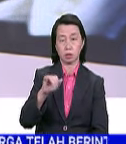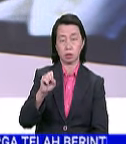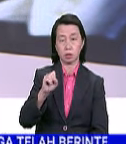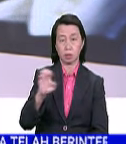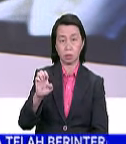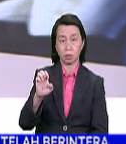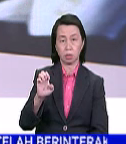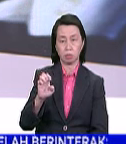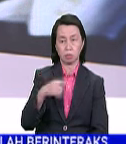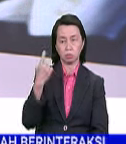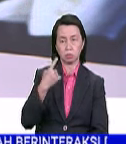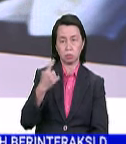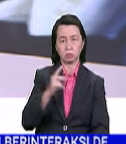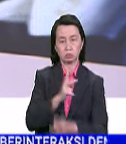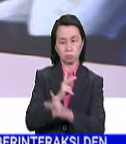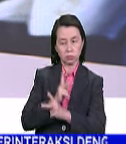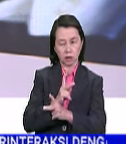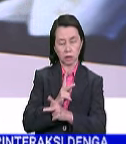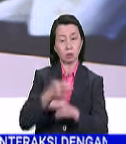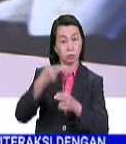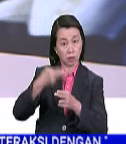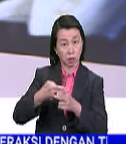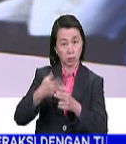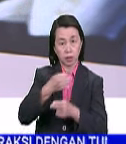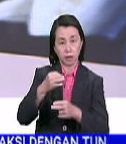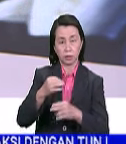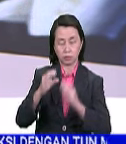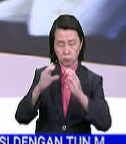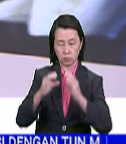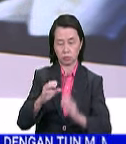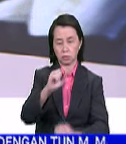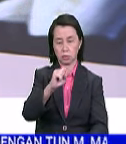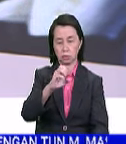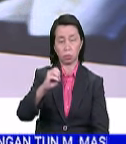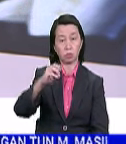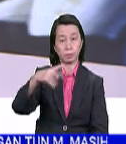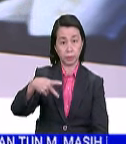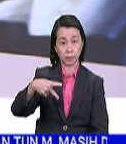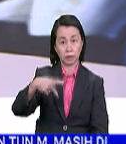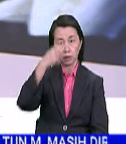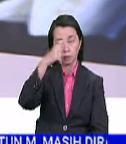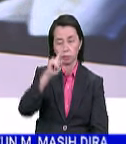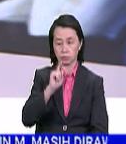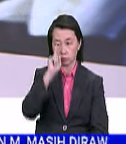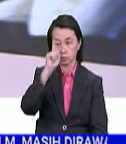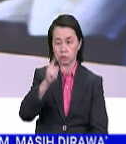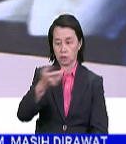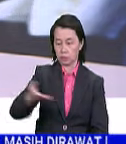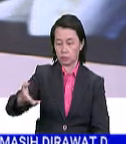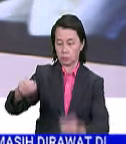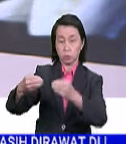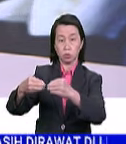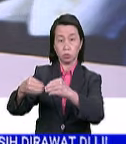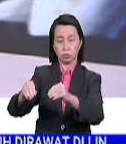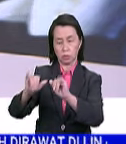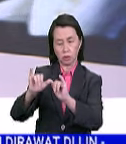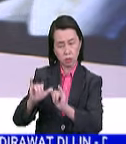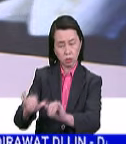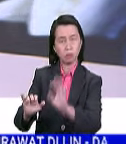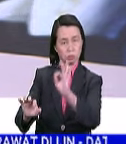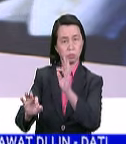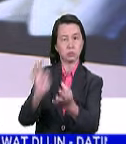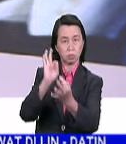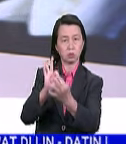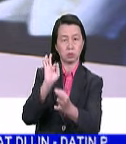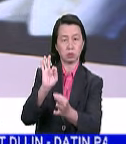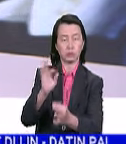perniagaan franchise sentiasa menjaga penjenamaan dan prosedur operasi standard SOP bagi memastikan produk jualan mereka kekal